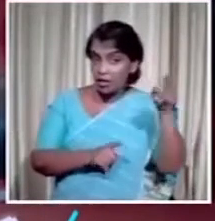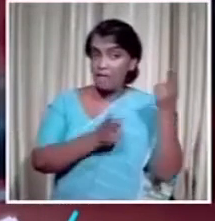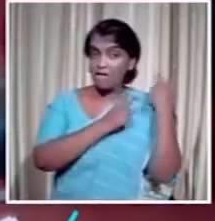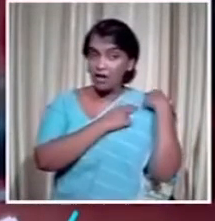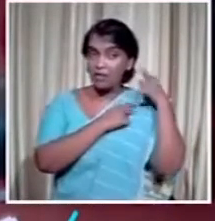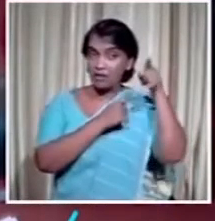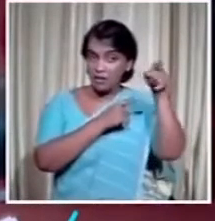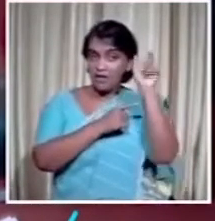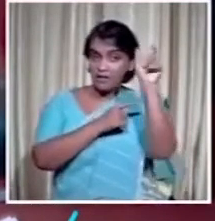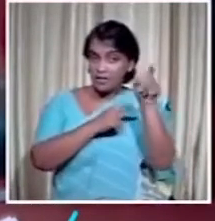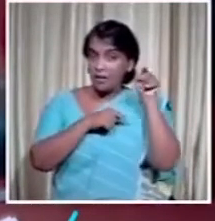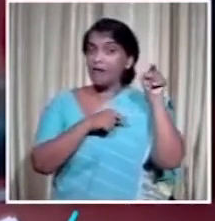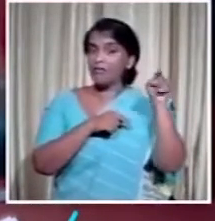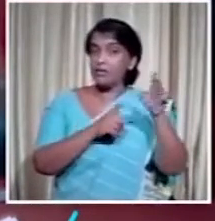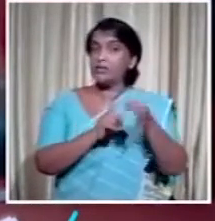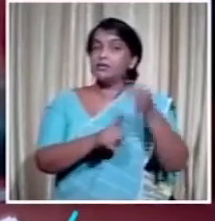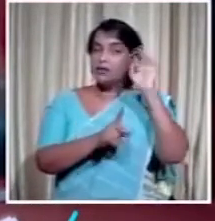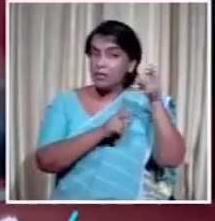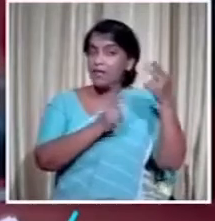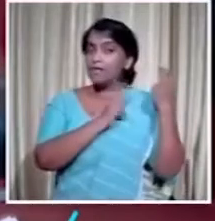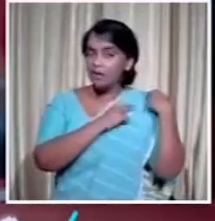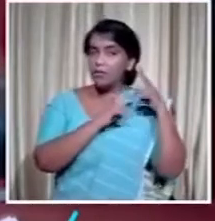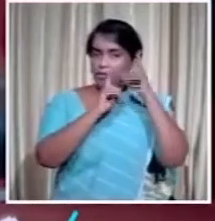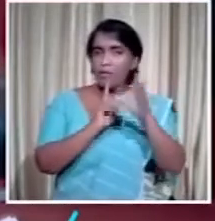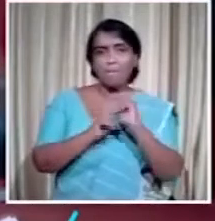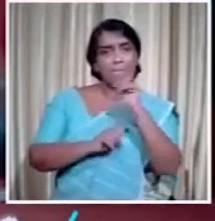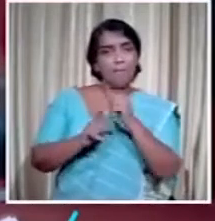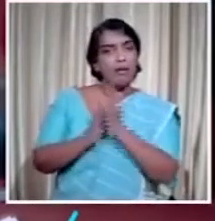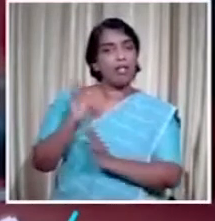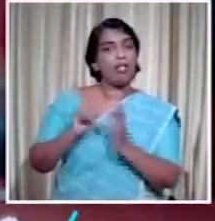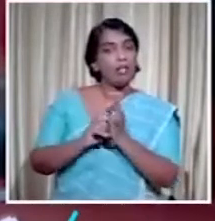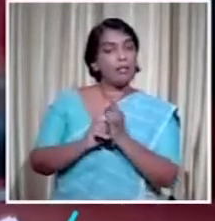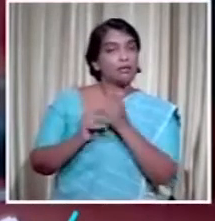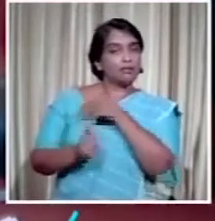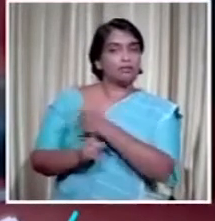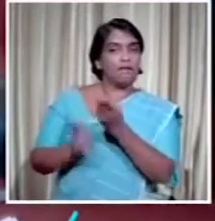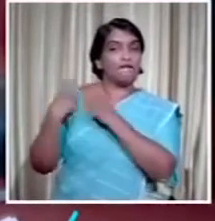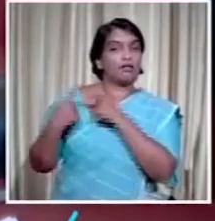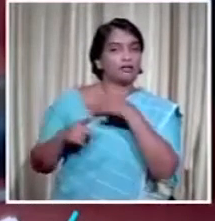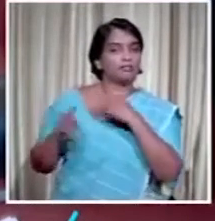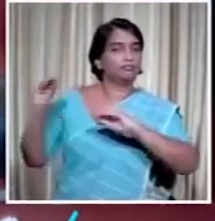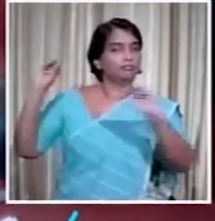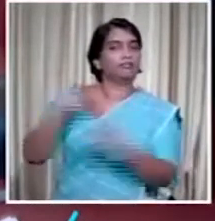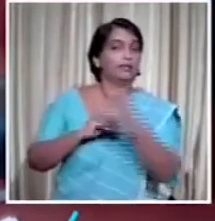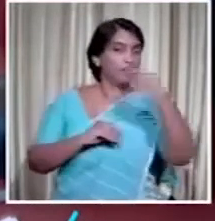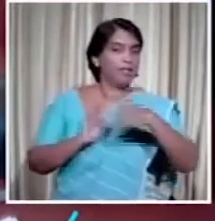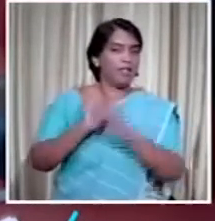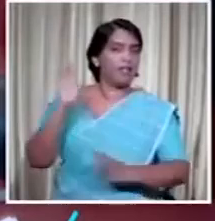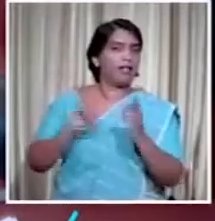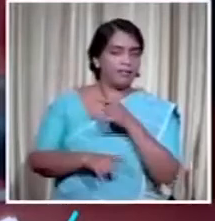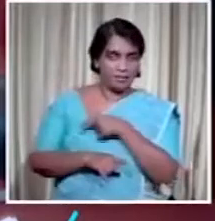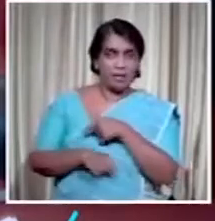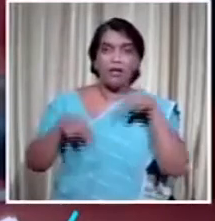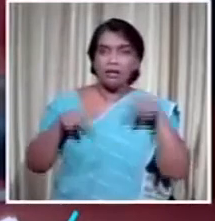පැවරලා තිබෙනවා නම් ඒ ජනාධිපතිවරයාට පැවරී තිබෙන විෂයට මේ පාර්ලිමේන්තුවේ වගකීම සඳහා රාජ්‍ය අමාත්‍යවරේ පත් කරනවා නියෝජ්‍ය අමාත්‍යවරේ පත් කරනවා.